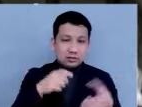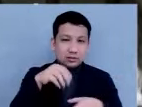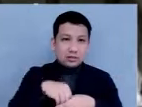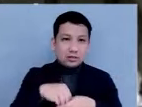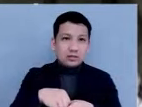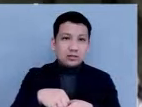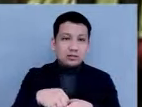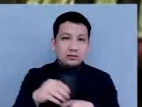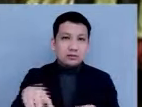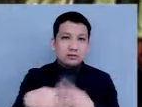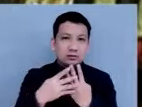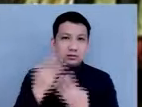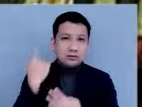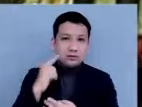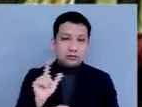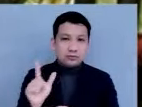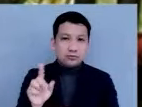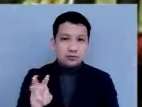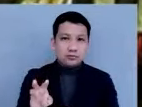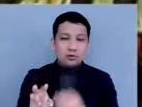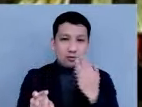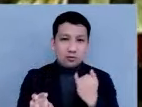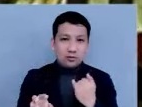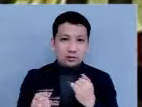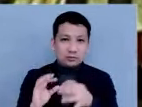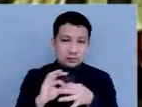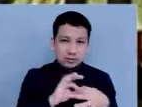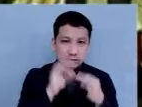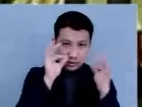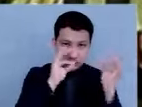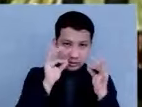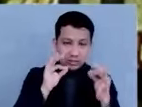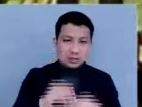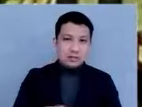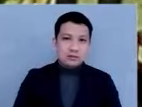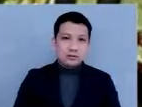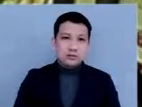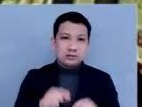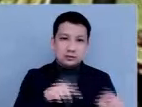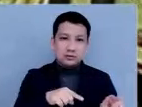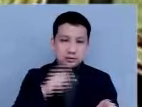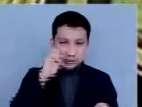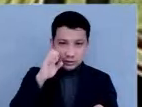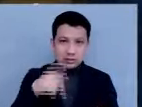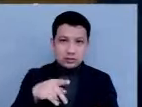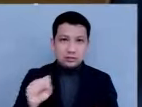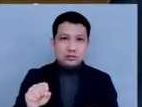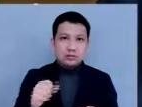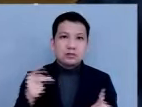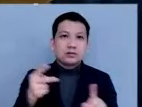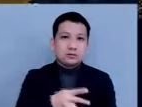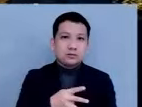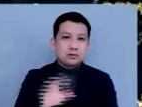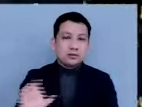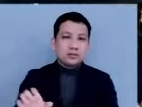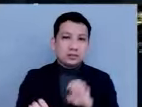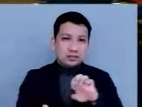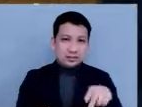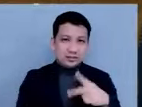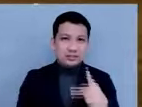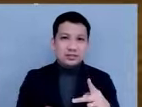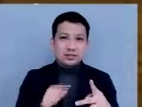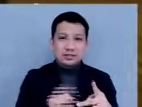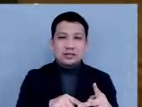Piitan noong 2016 dahil umano sa illegal na droga. Naniniwala si Espinosa na biktima lang ng extrajudicial killings